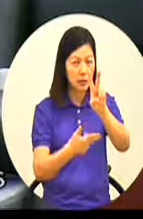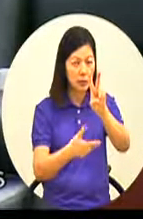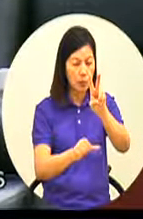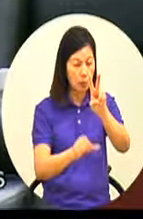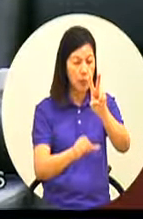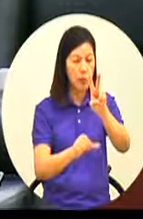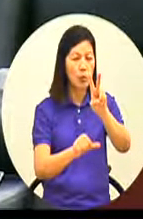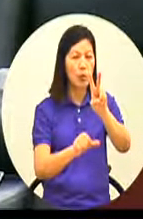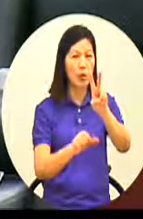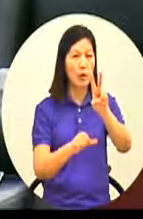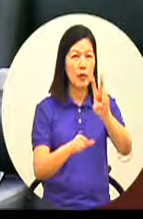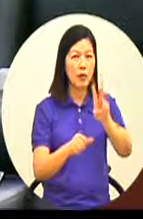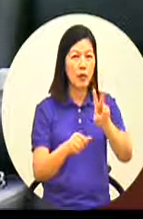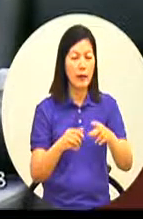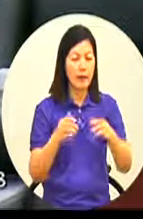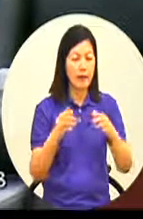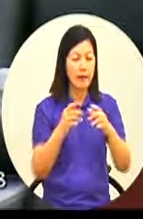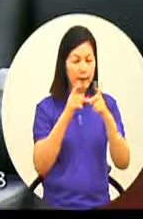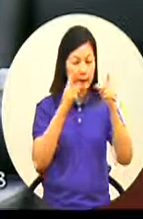成为姐妹市之后，